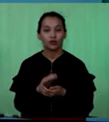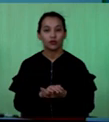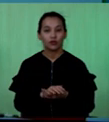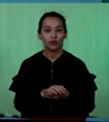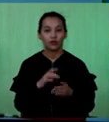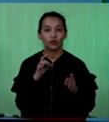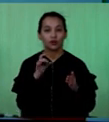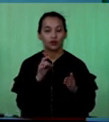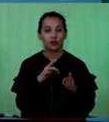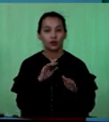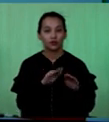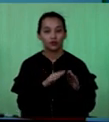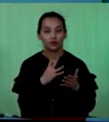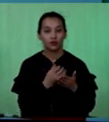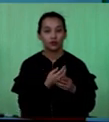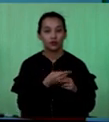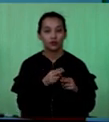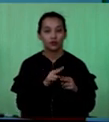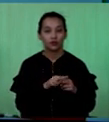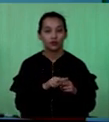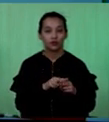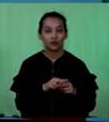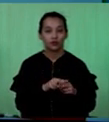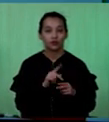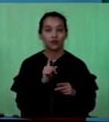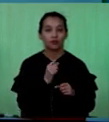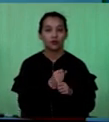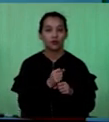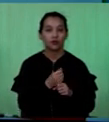Tarvuzning massasini aniqlash uchun biz nima ish qilamiz?